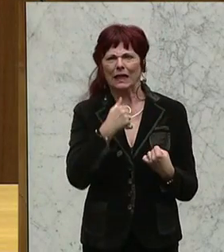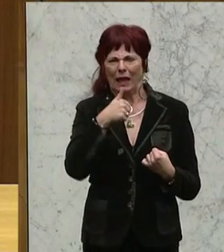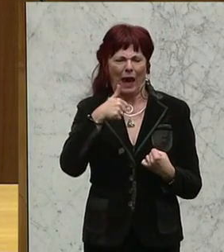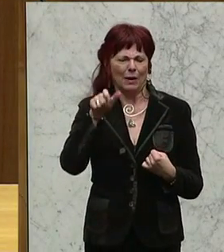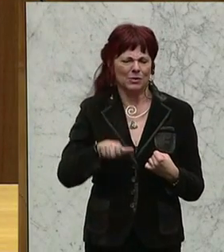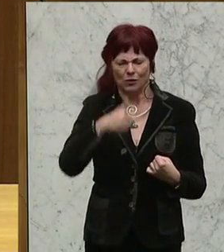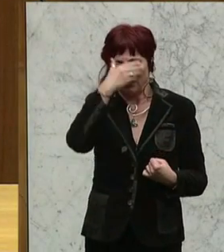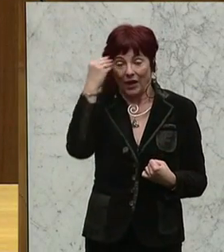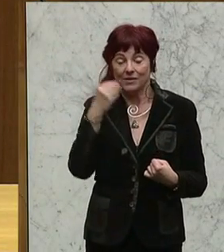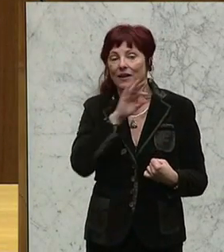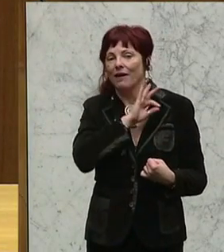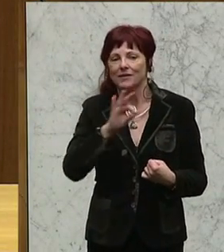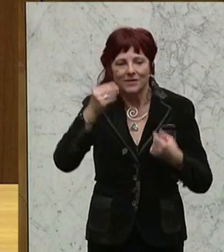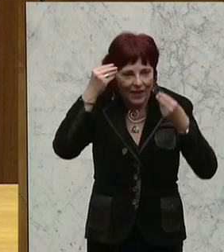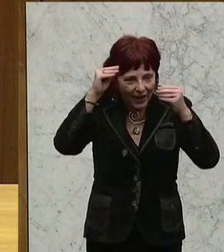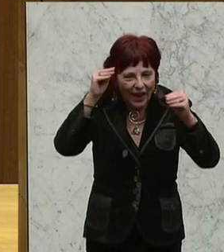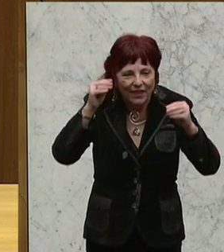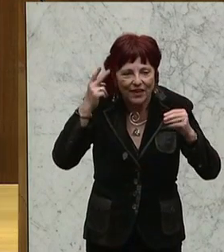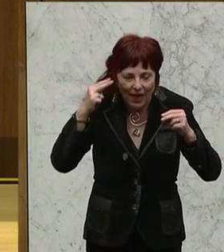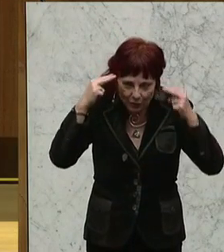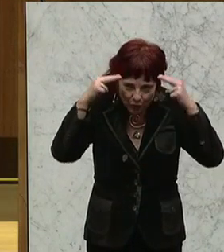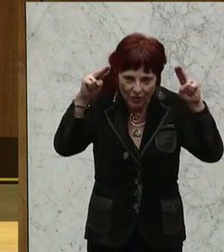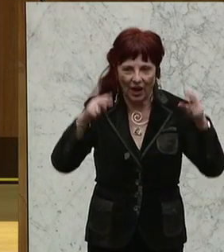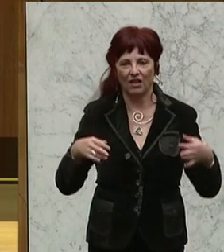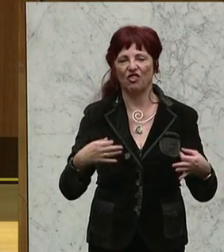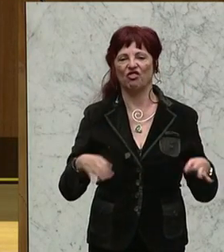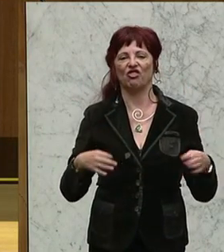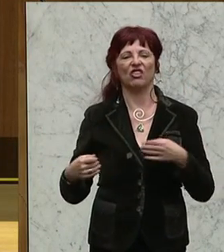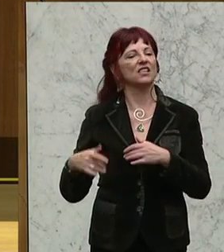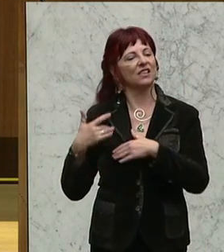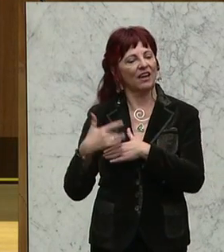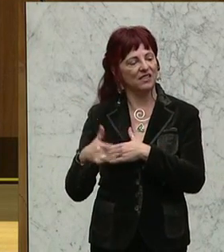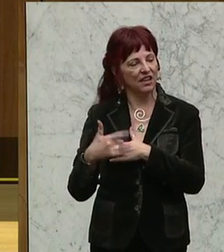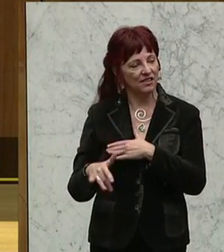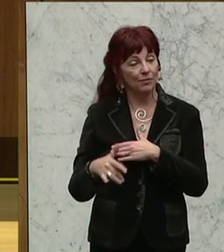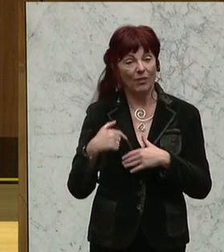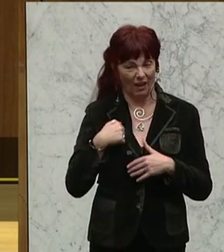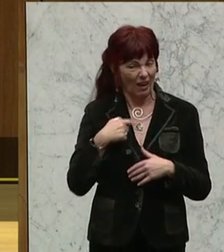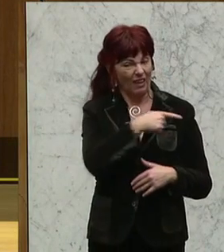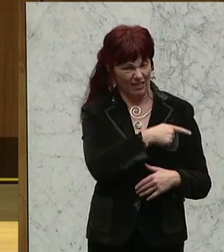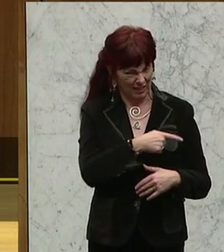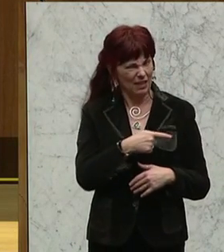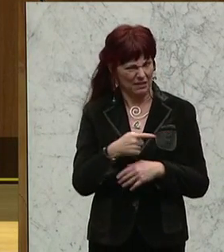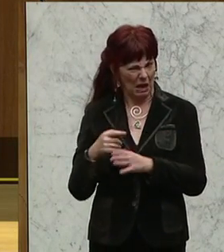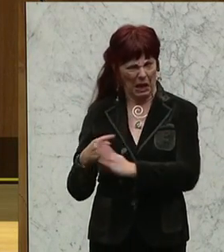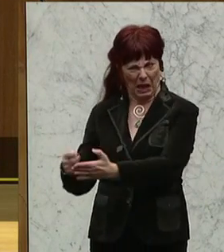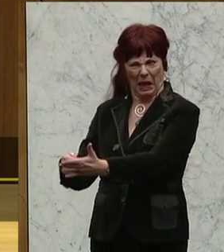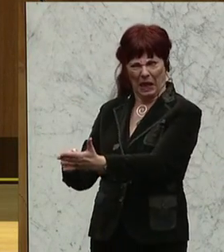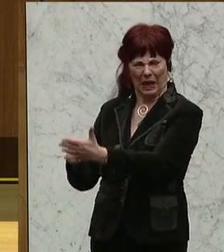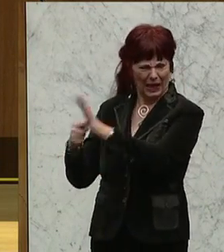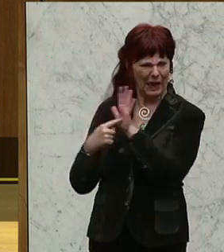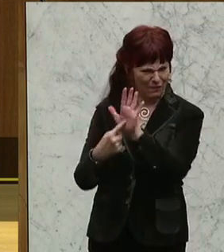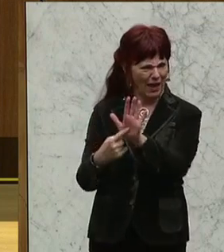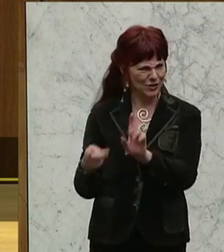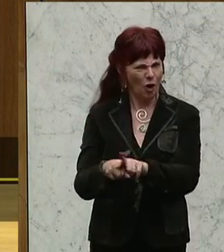und Herren Festgäste also ich liebe die den Hinweis auf den bellenden Hund weil ich Hunde sowieso